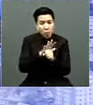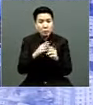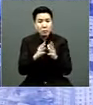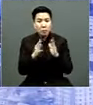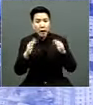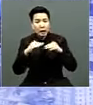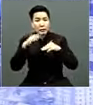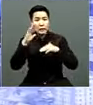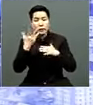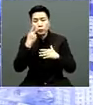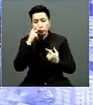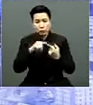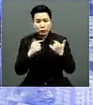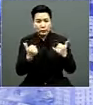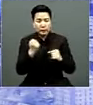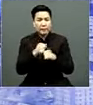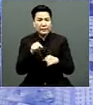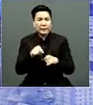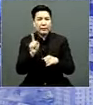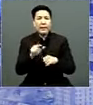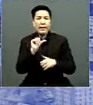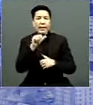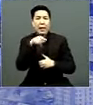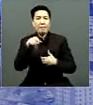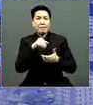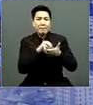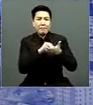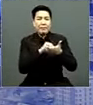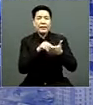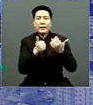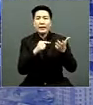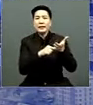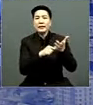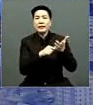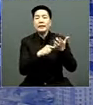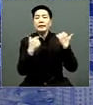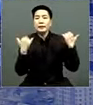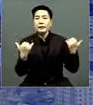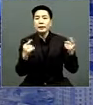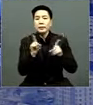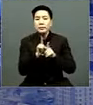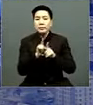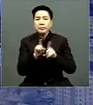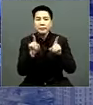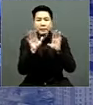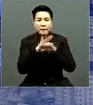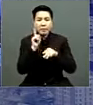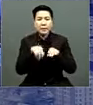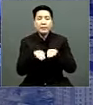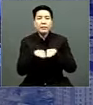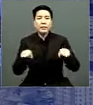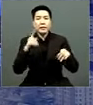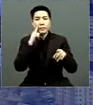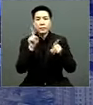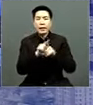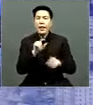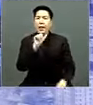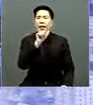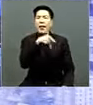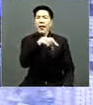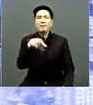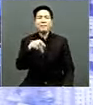ไม่ต้องไปนะครับอันนี้ก็จะตัวเนี้ยตัวเขาบอกว่าเรียกว่าเป็นแพลตฟอร์มมันไม่ใช่แอปถ้าประ